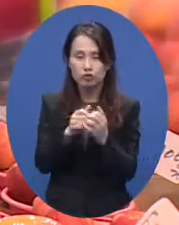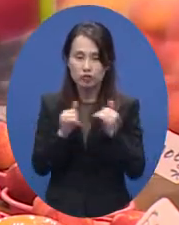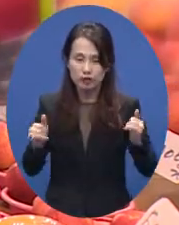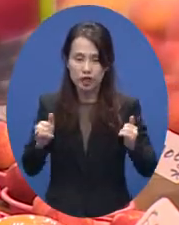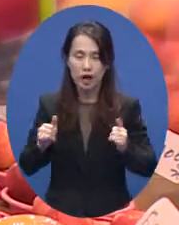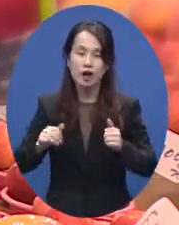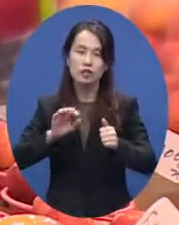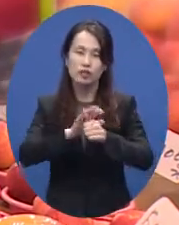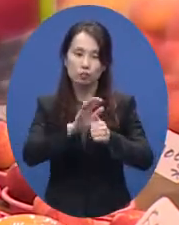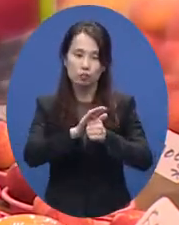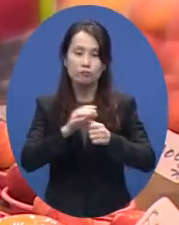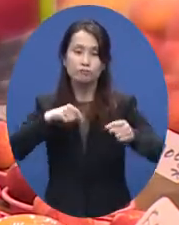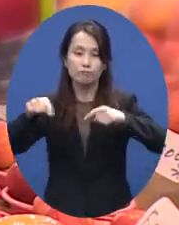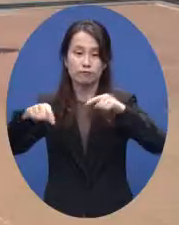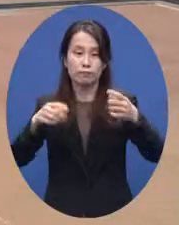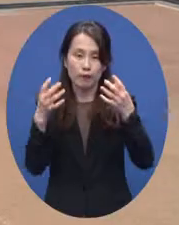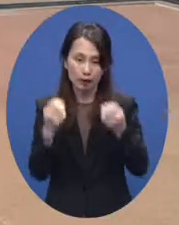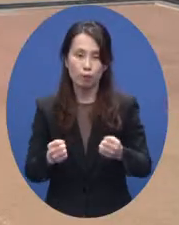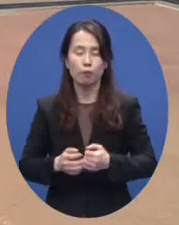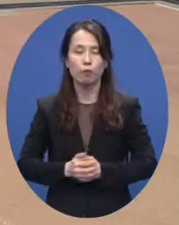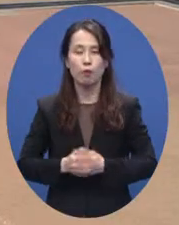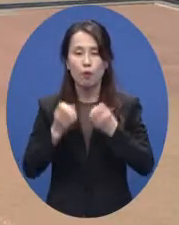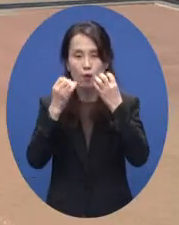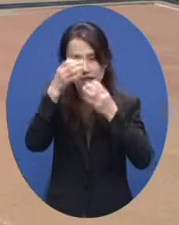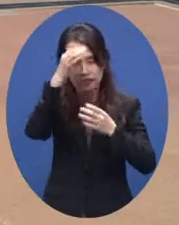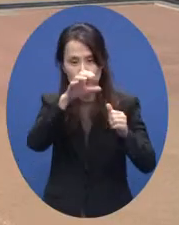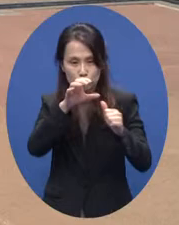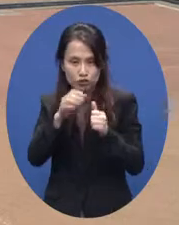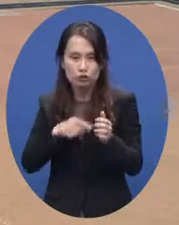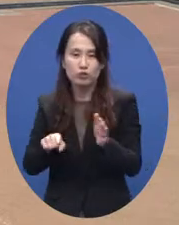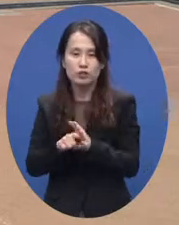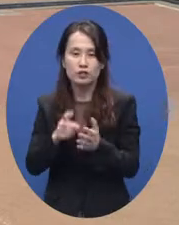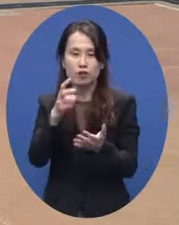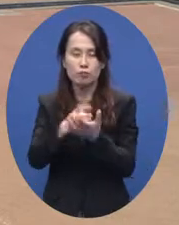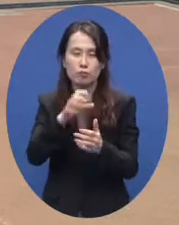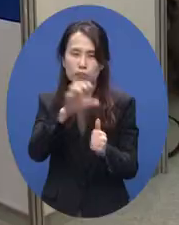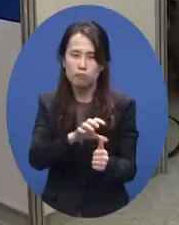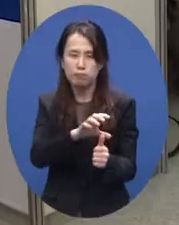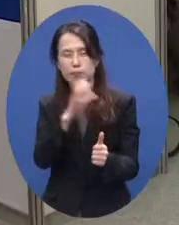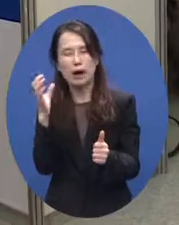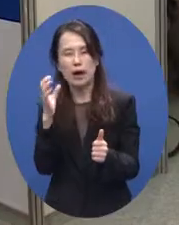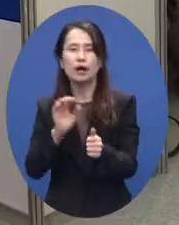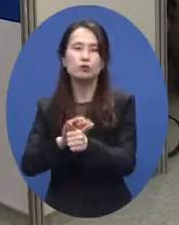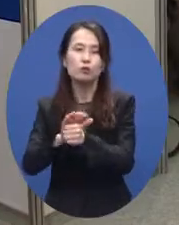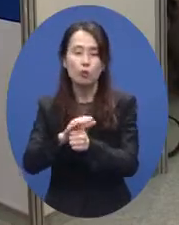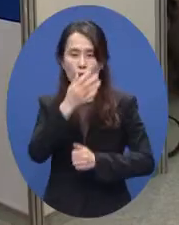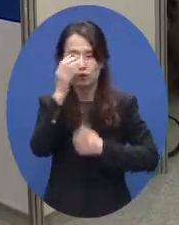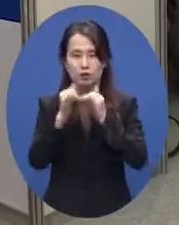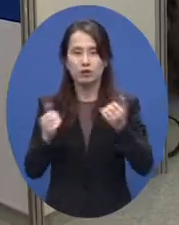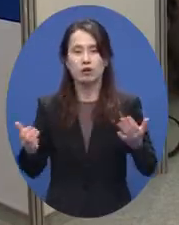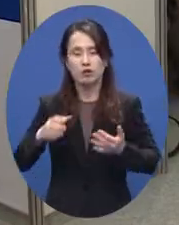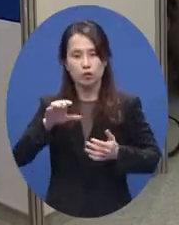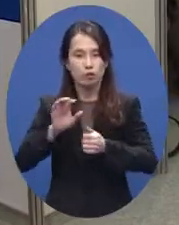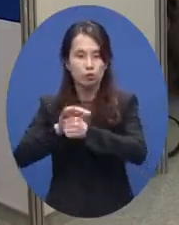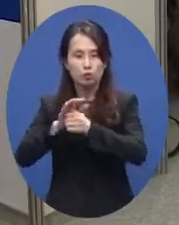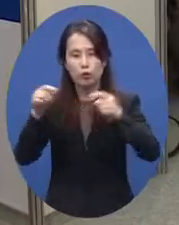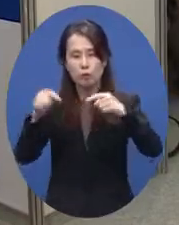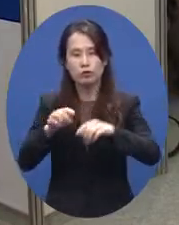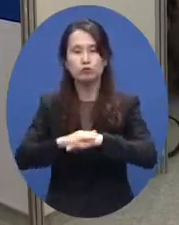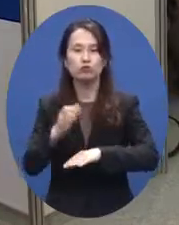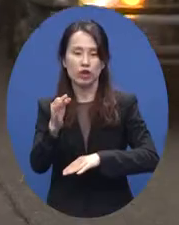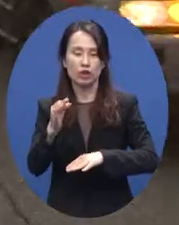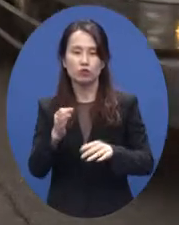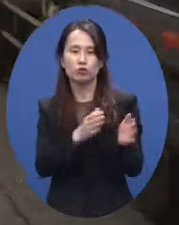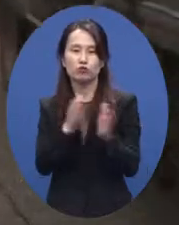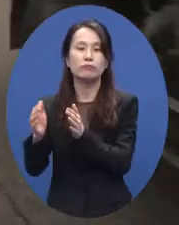환경을 돕는 정책이 주를 이뤘고, 신기술 도입을 위한 규제 샌드박스 지원과 청년 일자리를 위한 청년 면접수당도